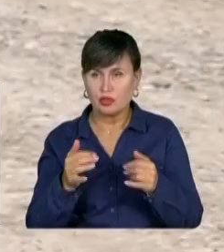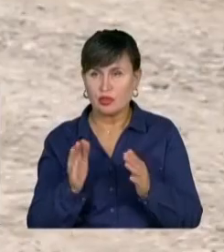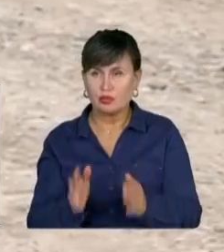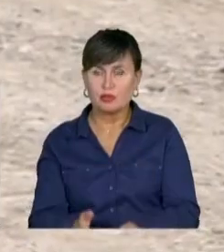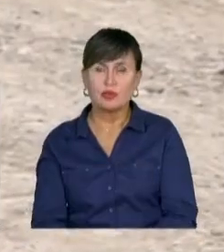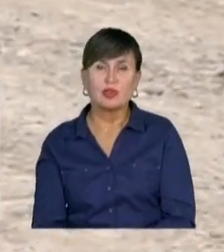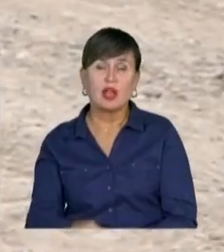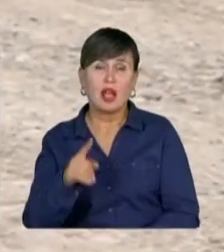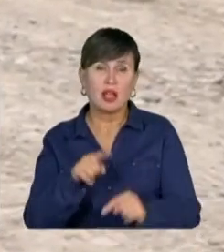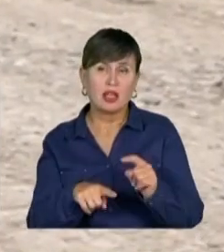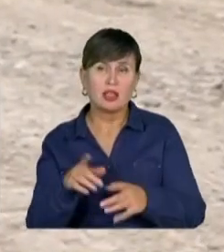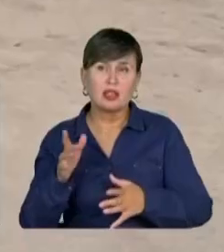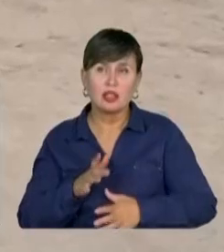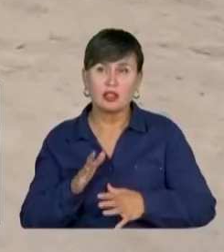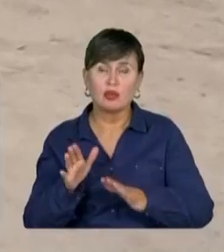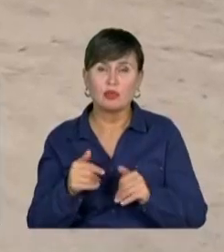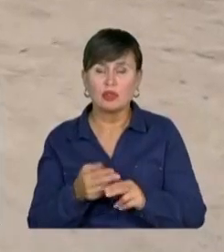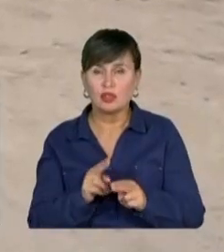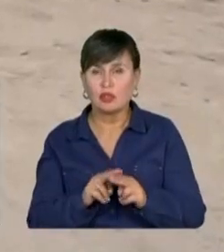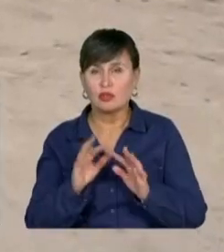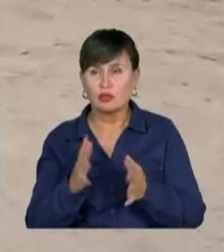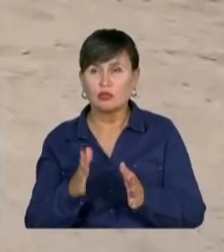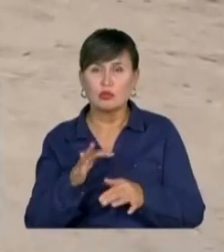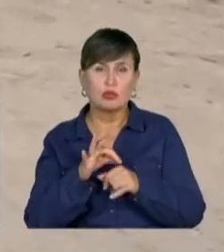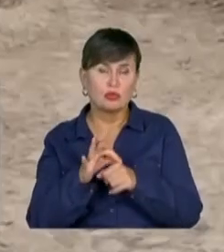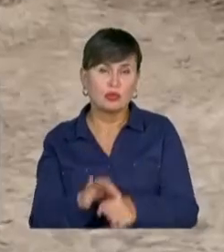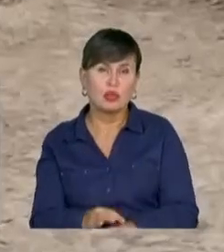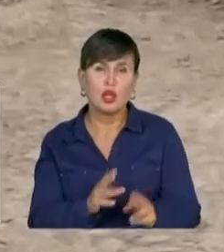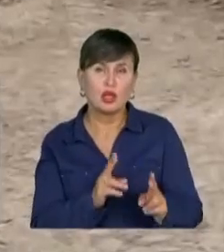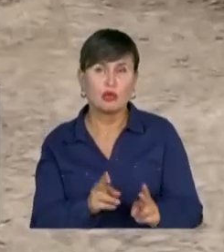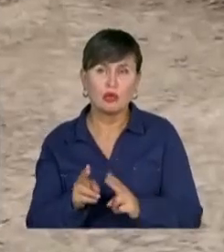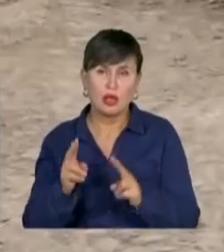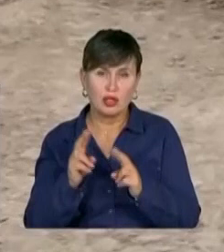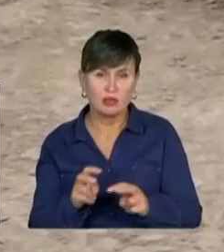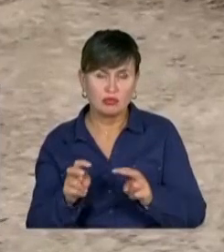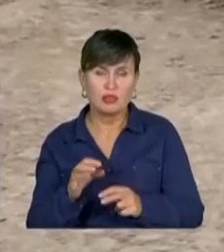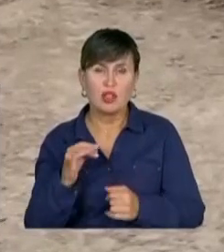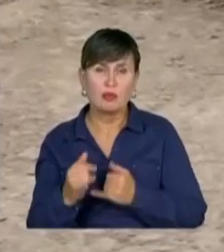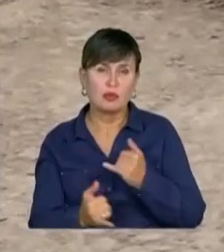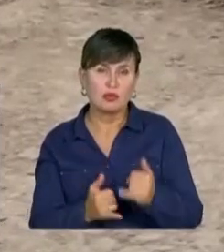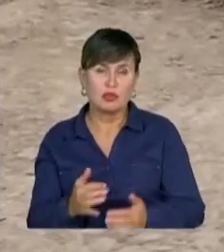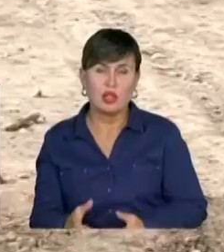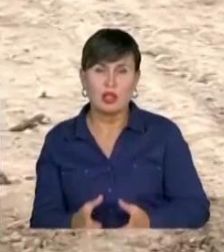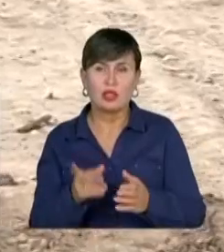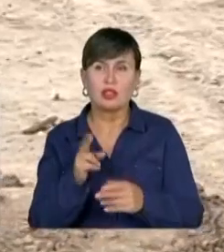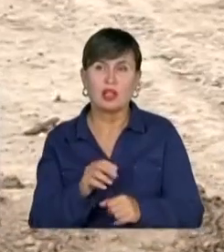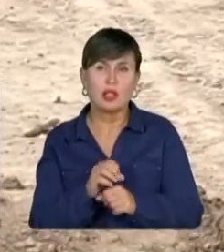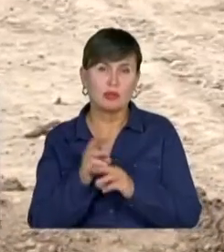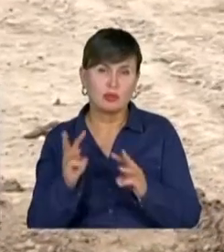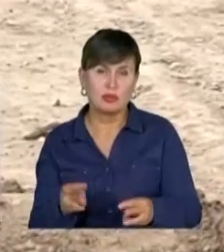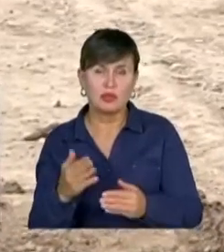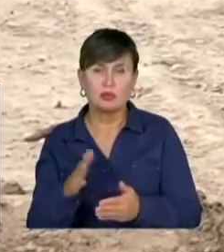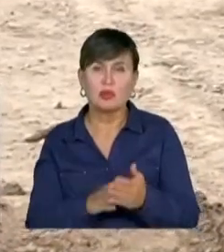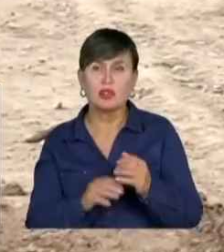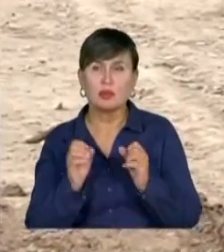Родные погибших надеются, что после этого инцидента будет проводиться регулярный осмотр и обслуживание колодцев для обеспечения их